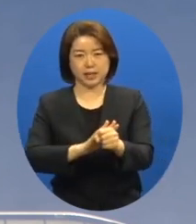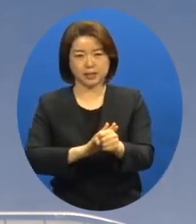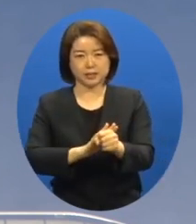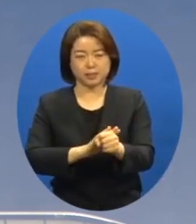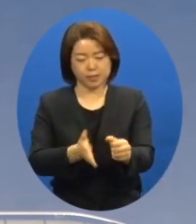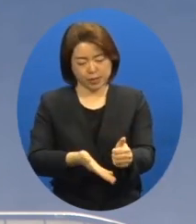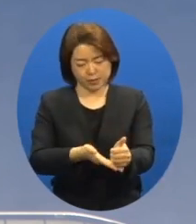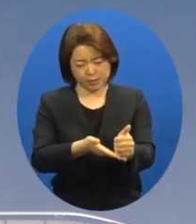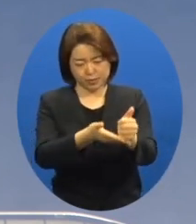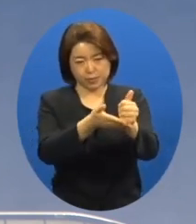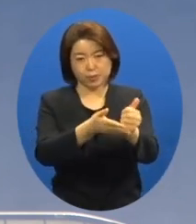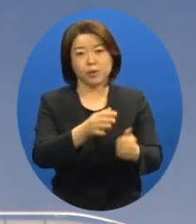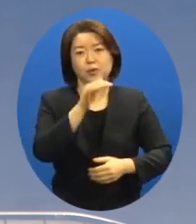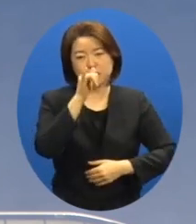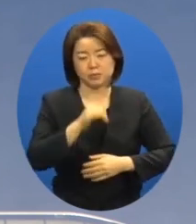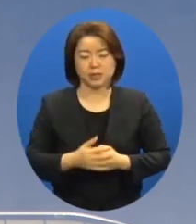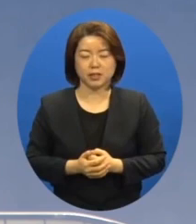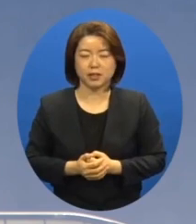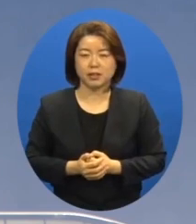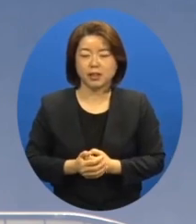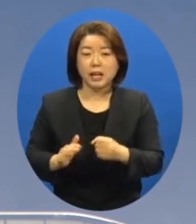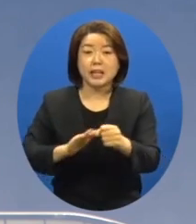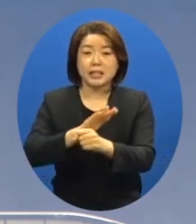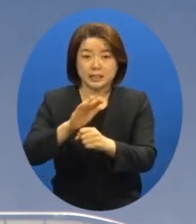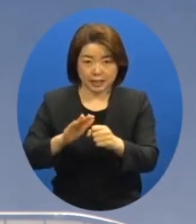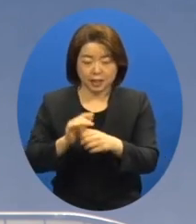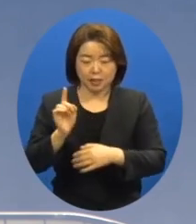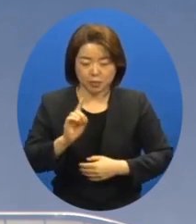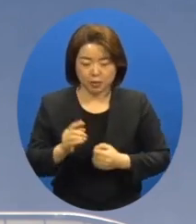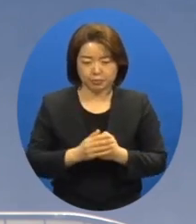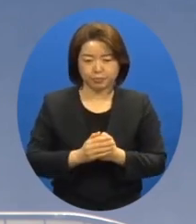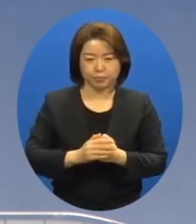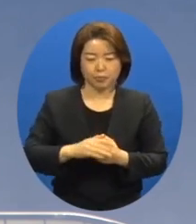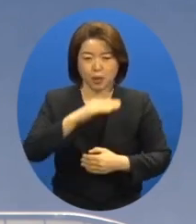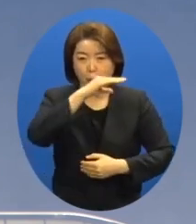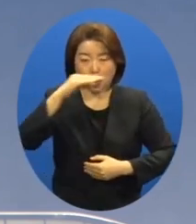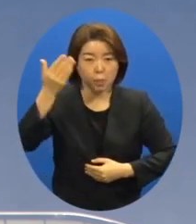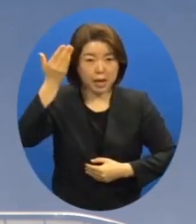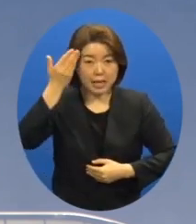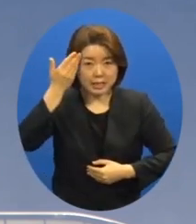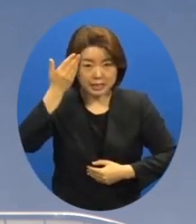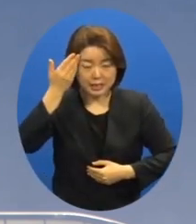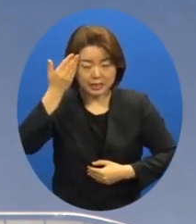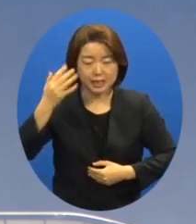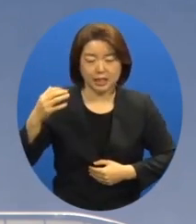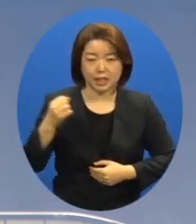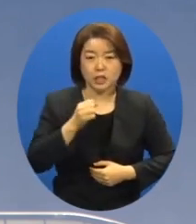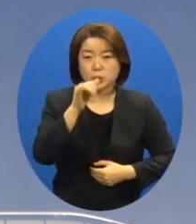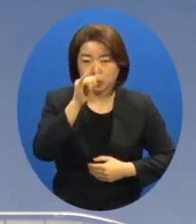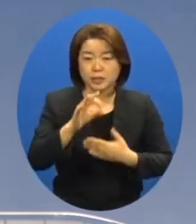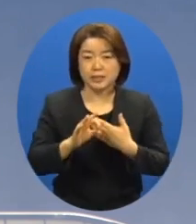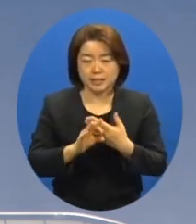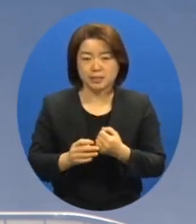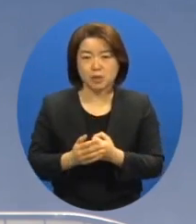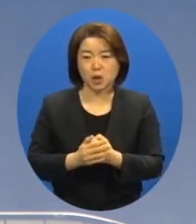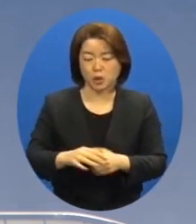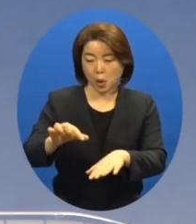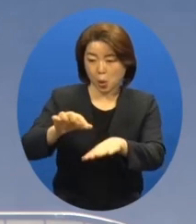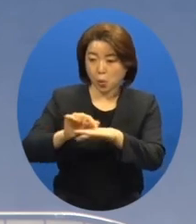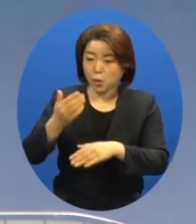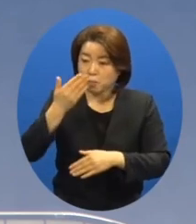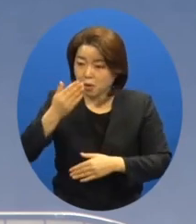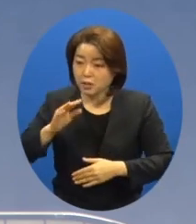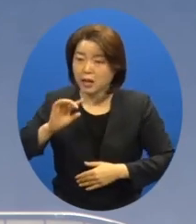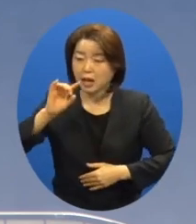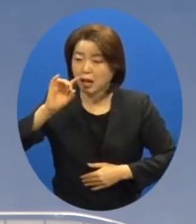덕을 세웁니다. 사실 올바른 지식을 가지고 있는 경우에는 고기를 먹느냐 안 먹느냐